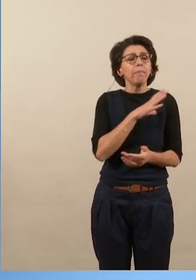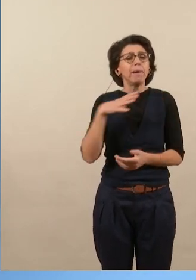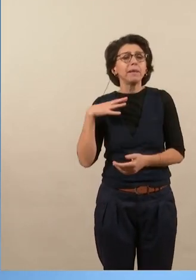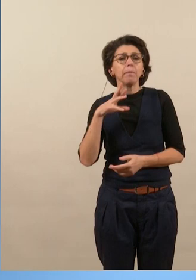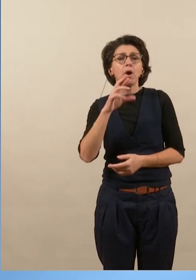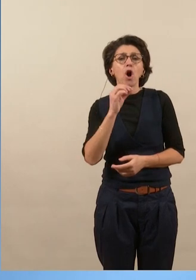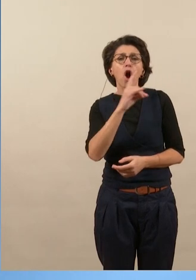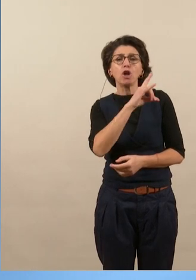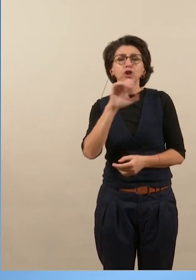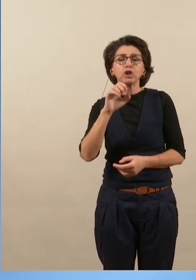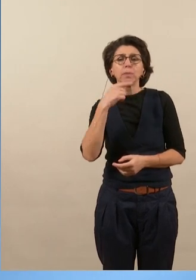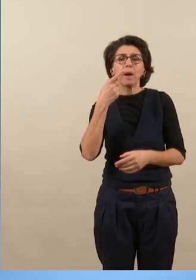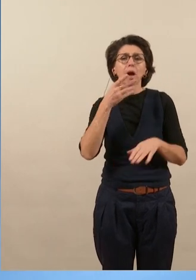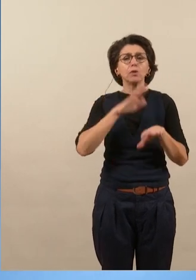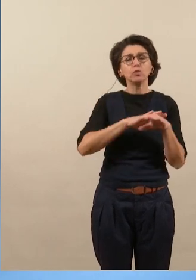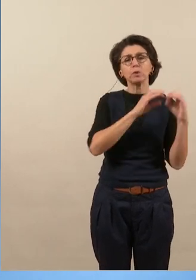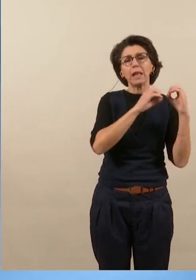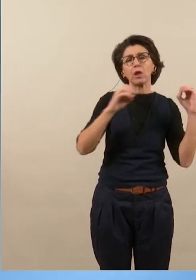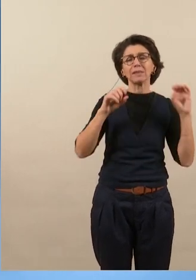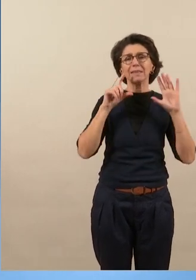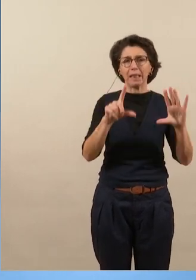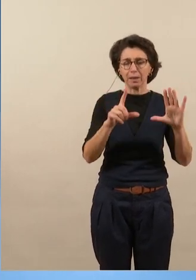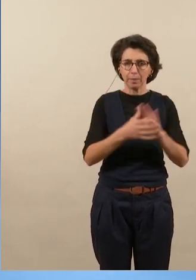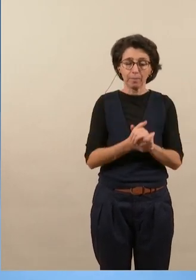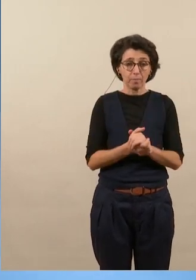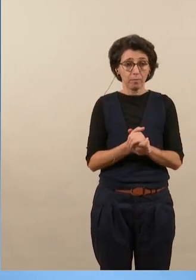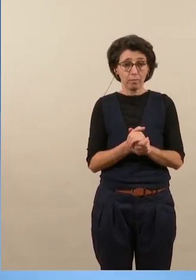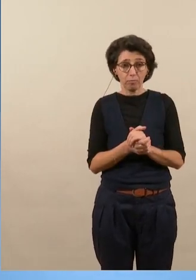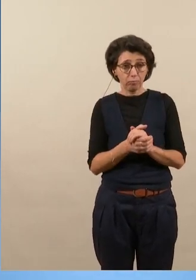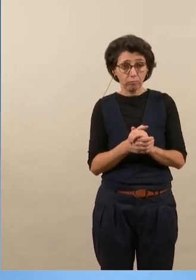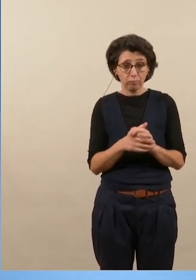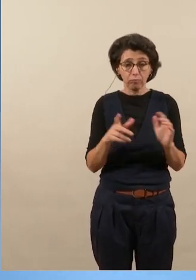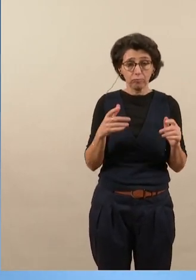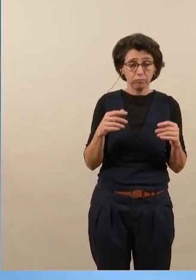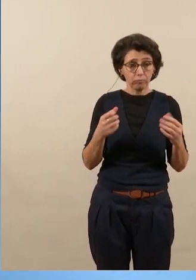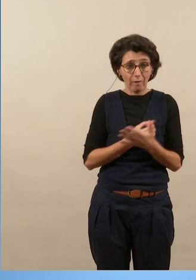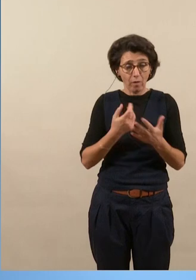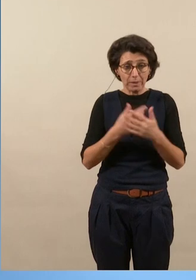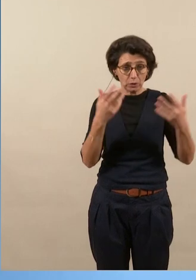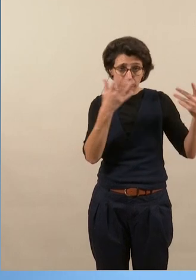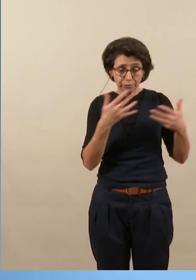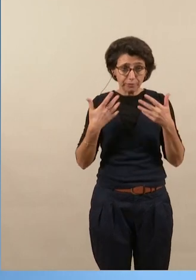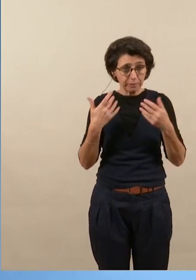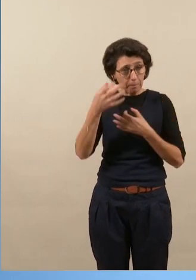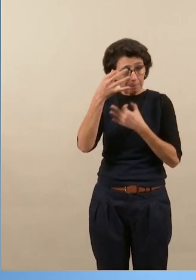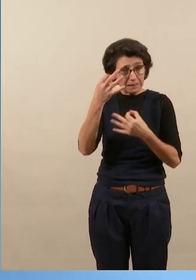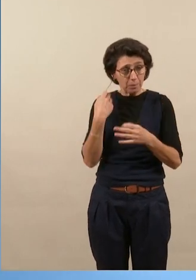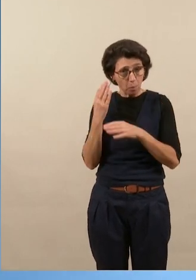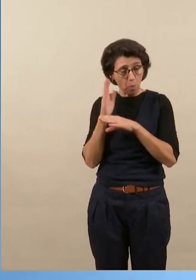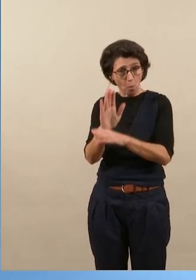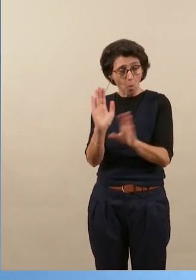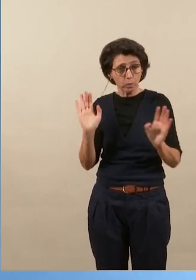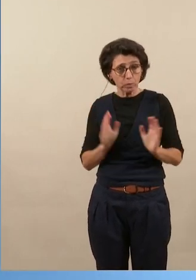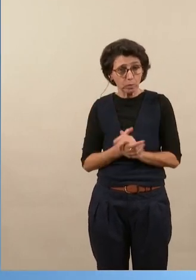chiffres alors que les les choses sont sont précises he dans le les éléments qui ont été à la fois évoqué et qui sont dans le